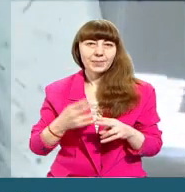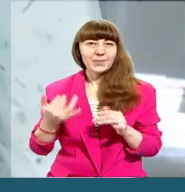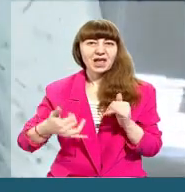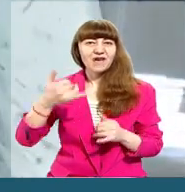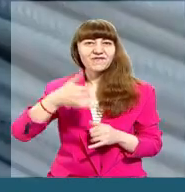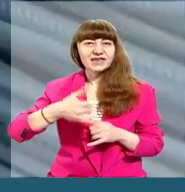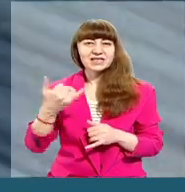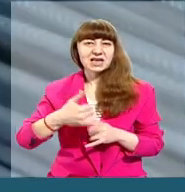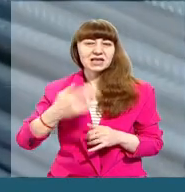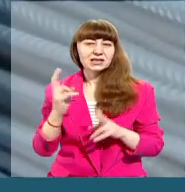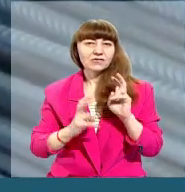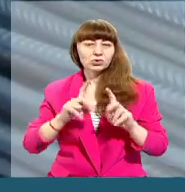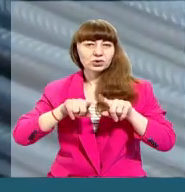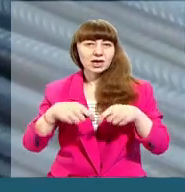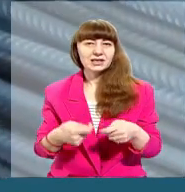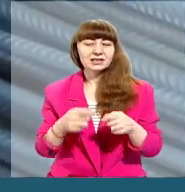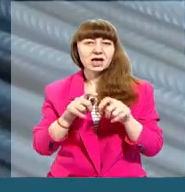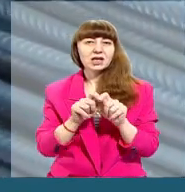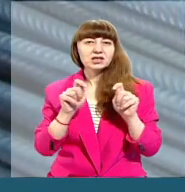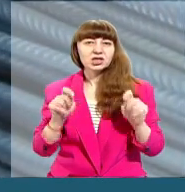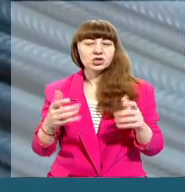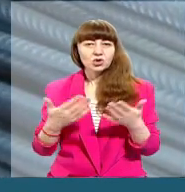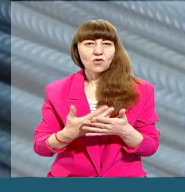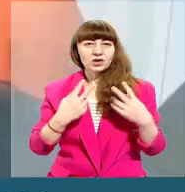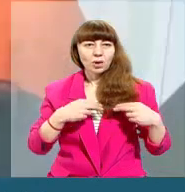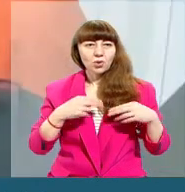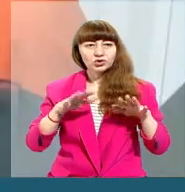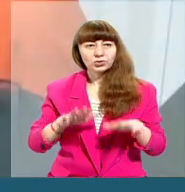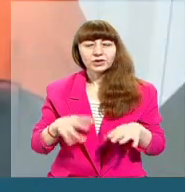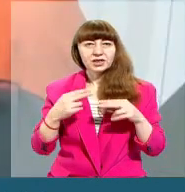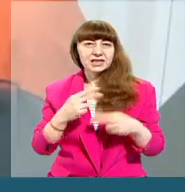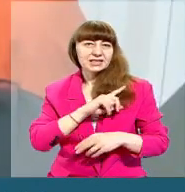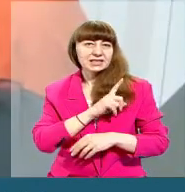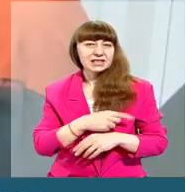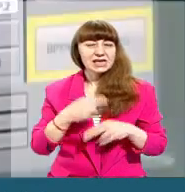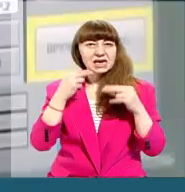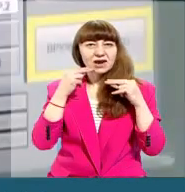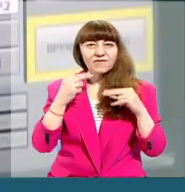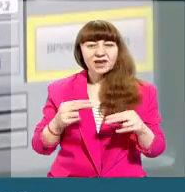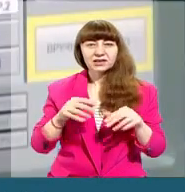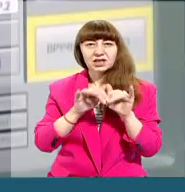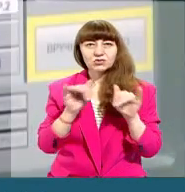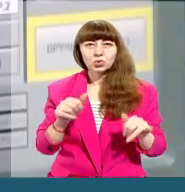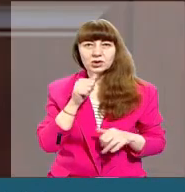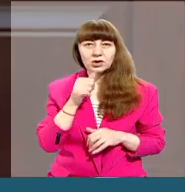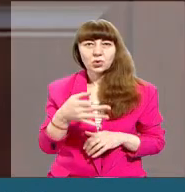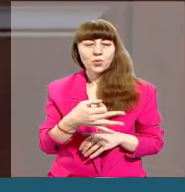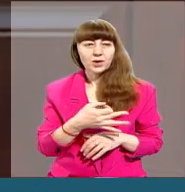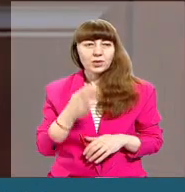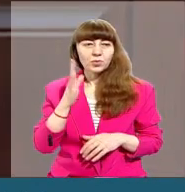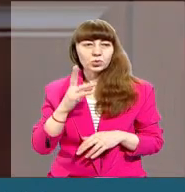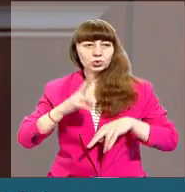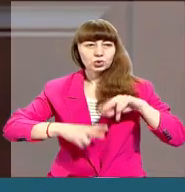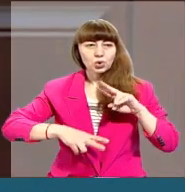рабочие места. Реализация масштабных проектов – это мощный экономический эффект для развития области, подчеркнул Кумар Аксакалов. Будут